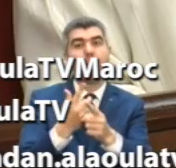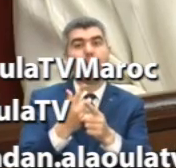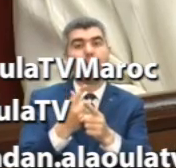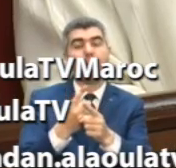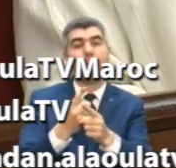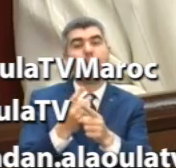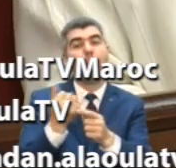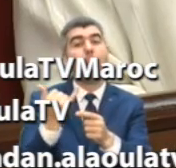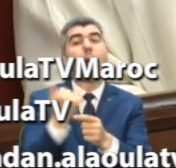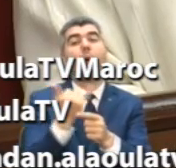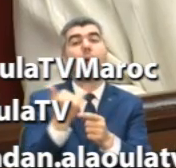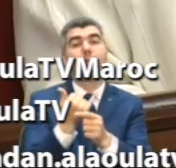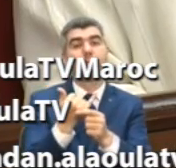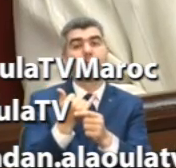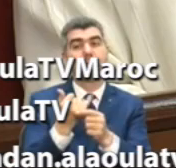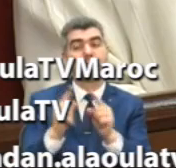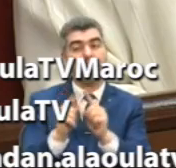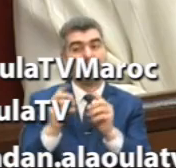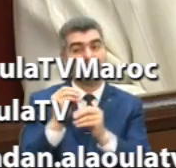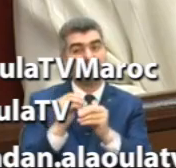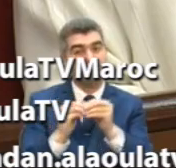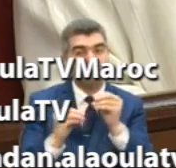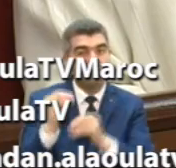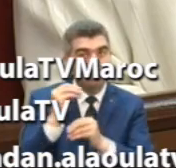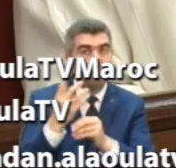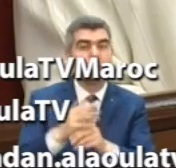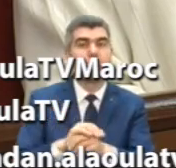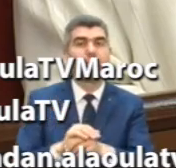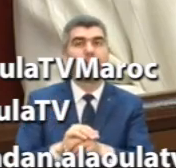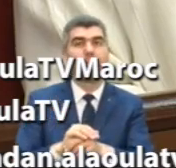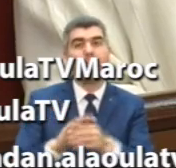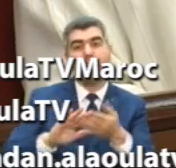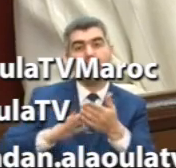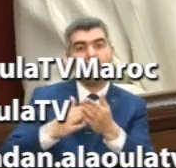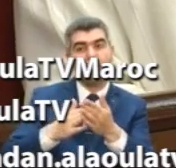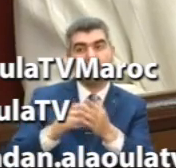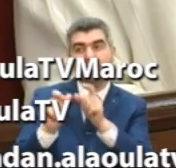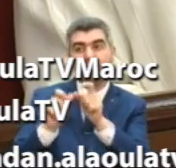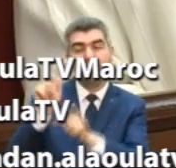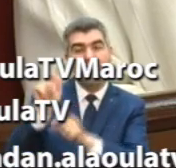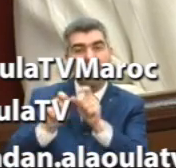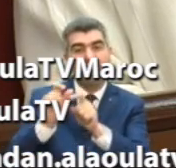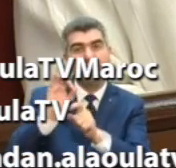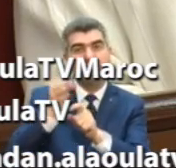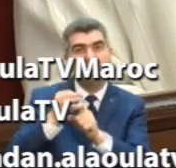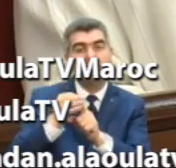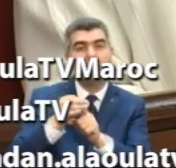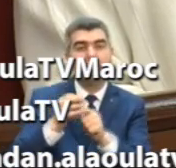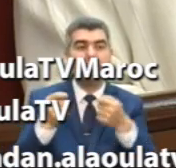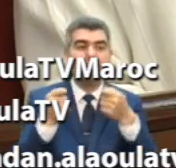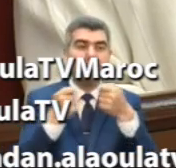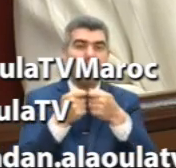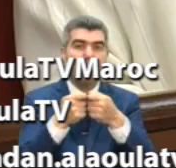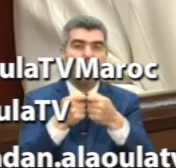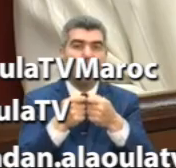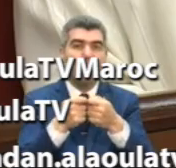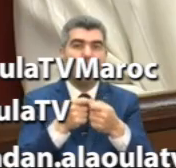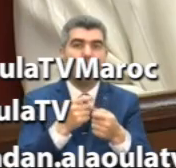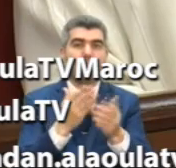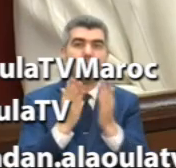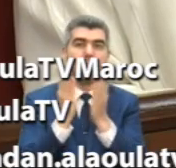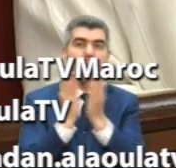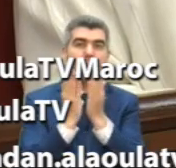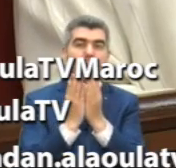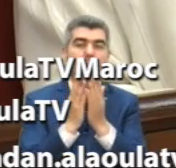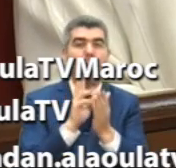خصوصي لطبقة معينة يتوفر على كل مقومات التعليم في المقابل تعليم عمومي